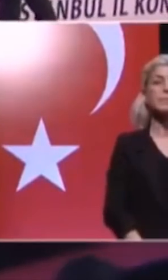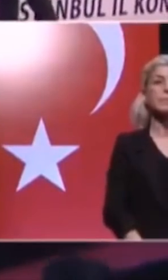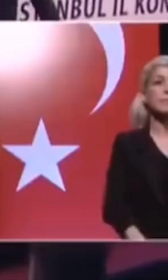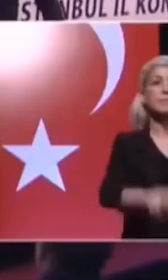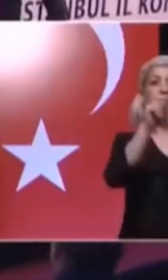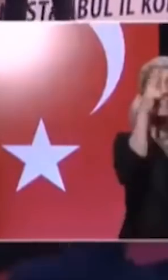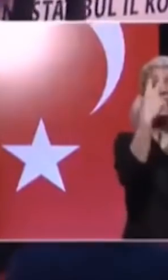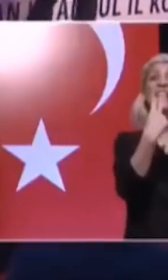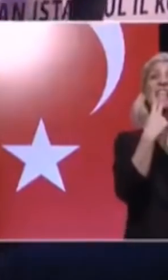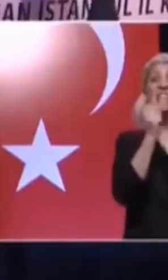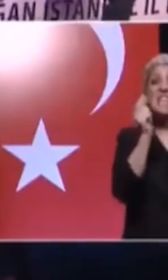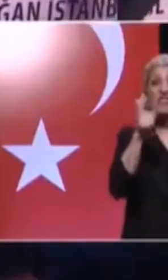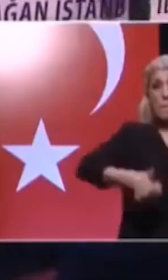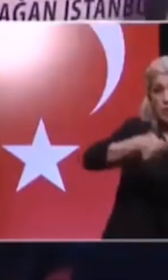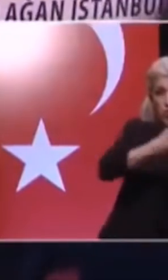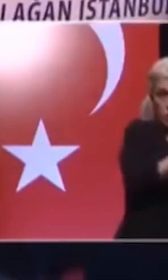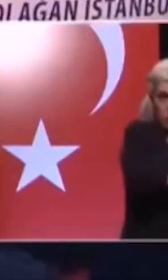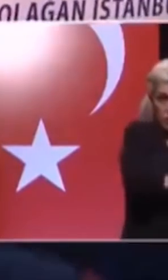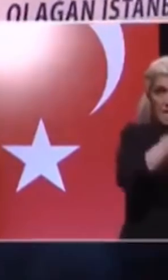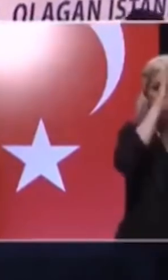Kolay gelsin başkanım.